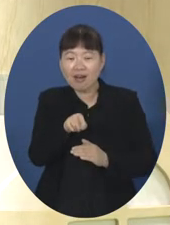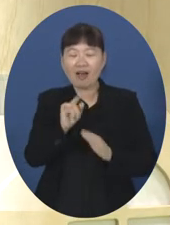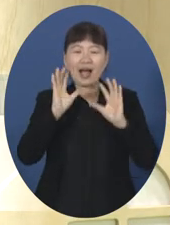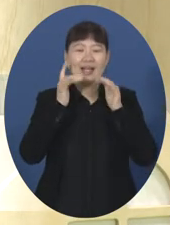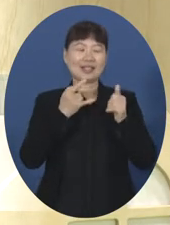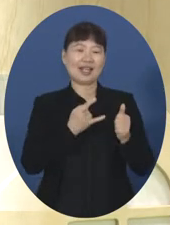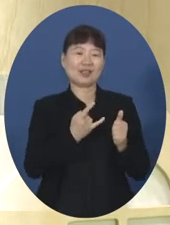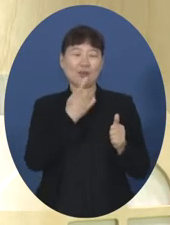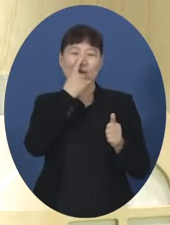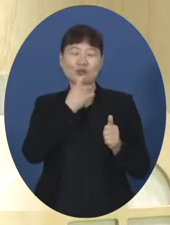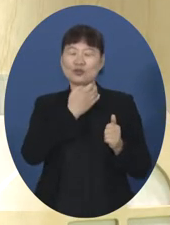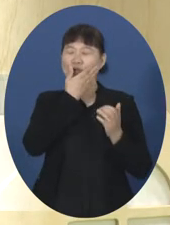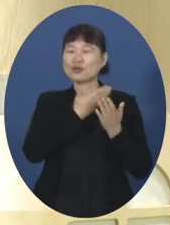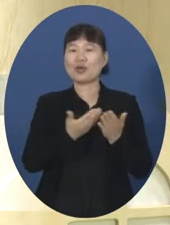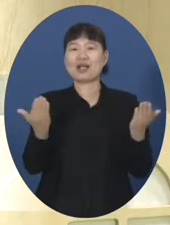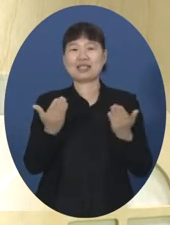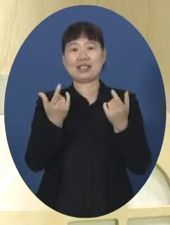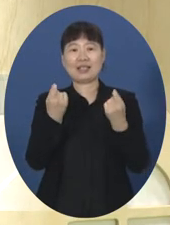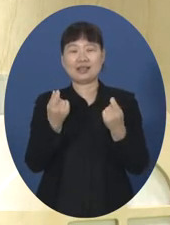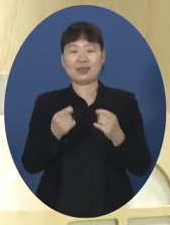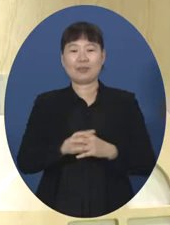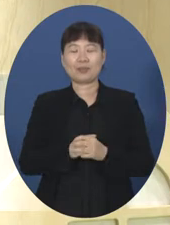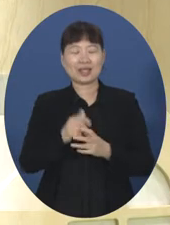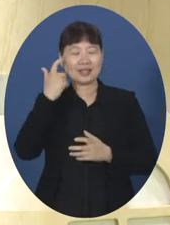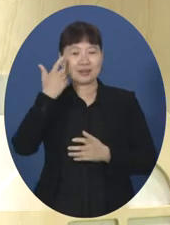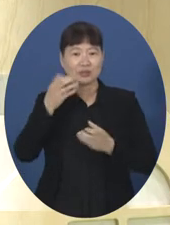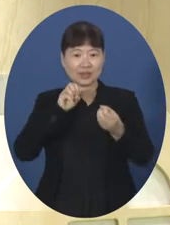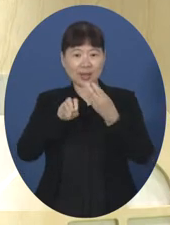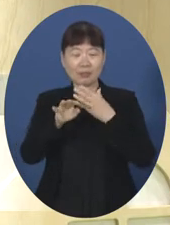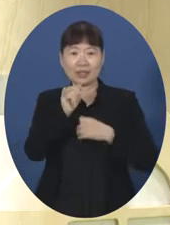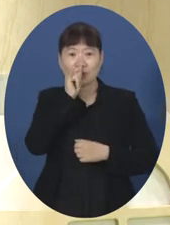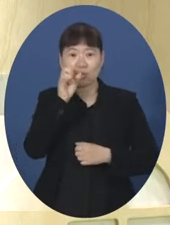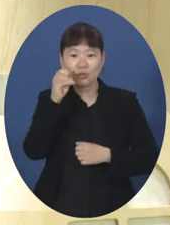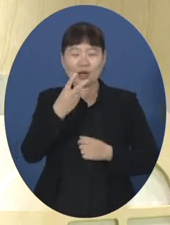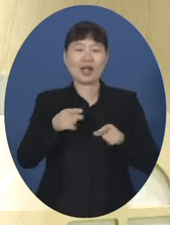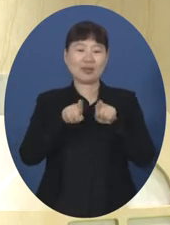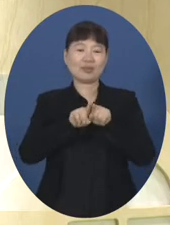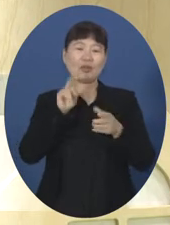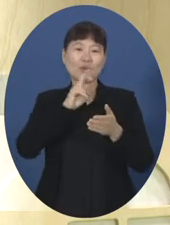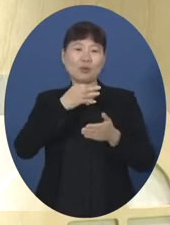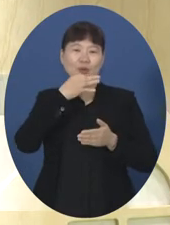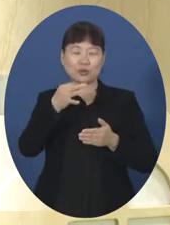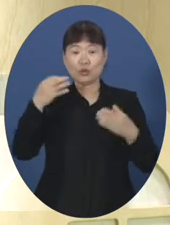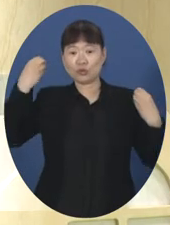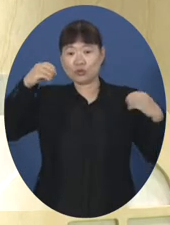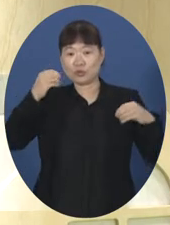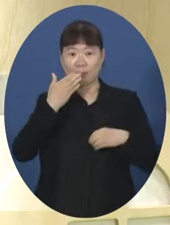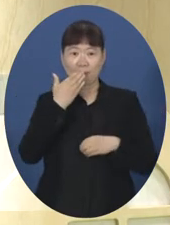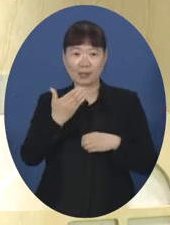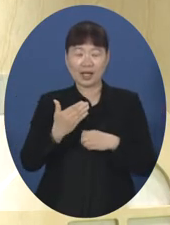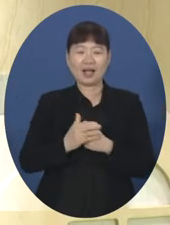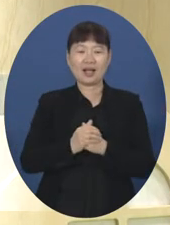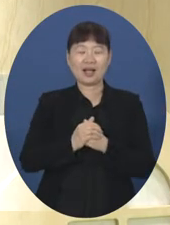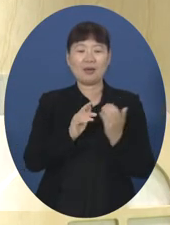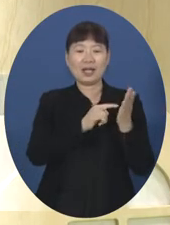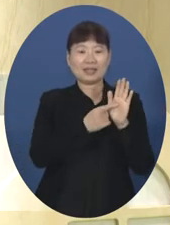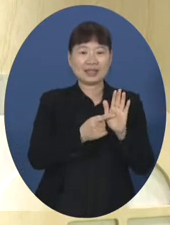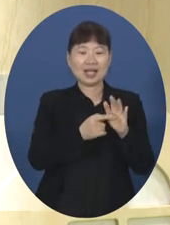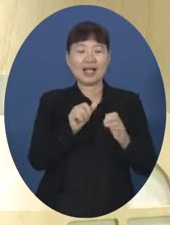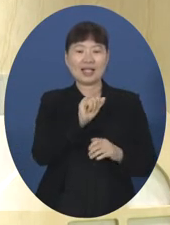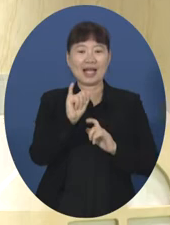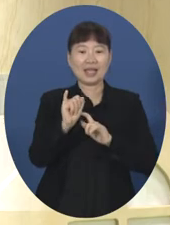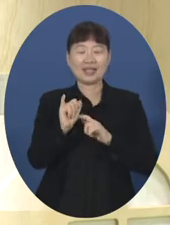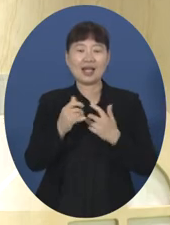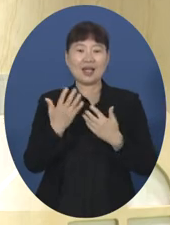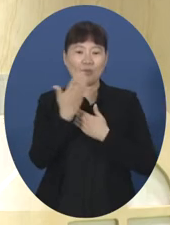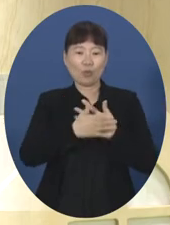유아들에게 멋지고도 중요한 일인 것 같아요. 질문에 대답하고 함께 노래 부르고 춤을 추는 반응형 AI 로봇을